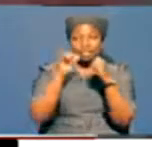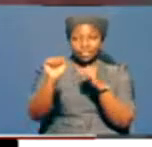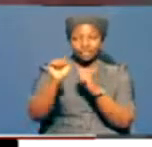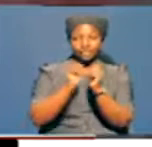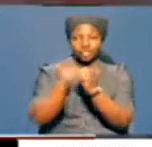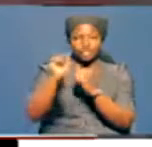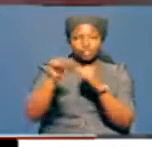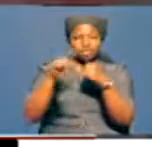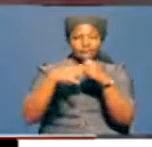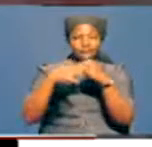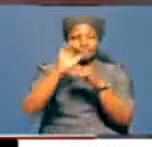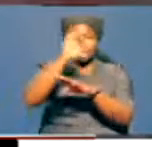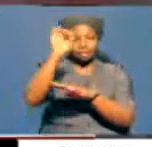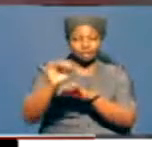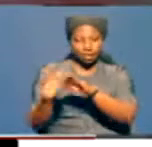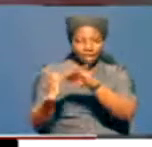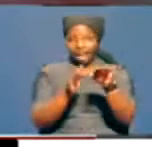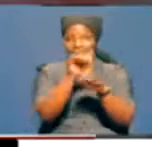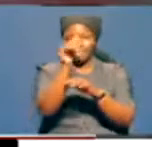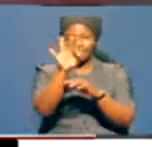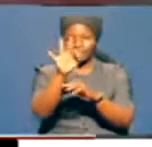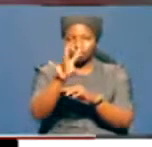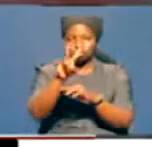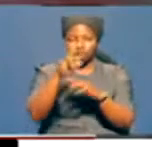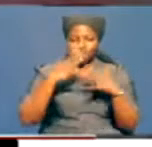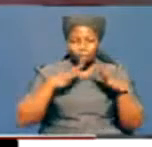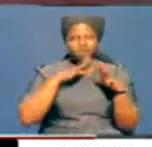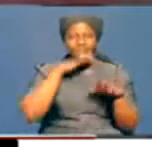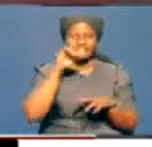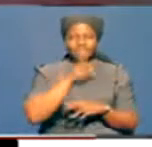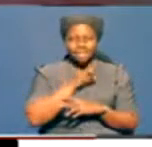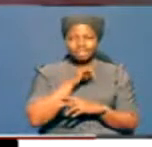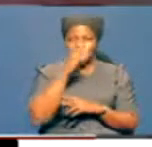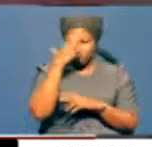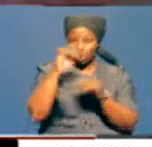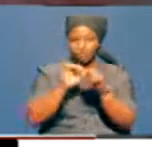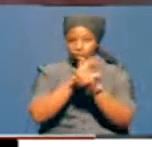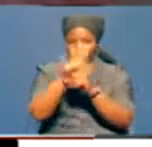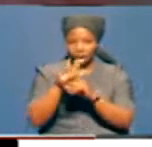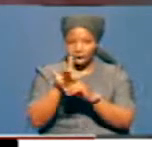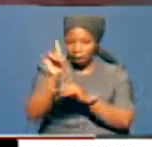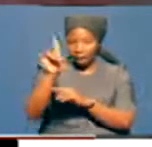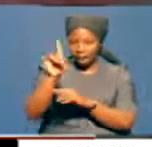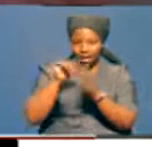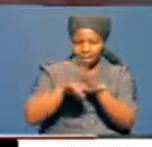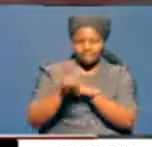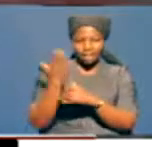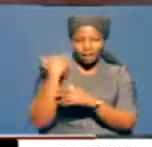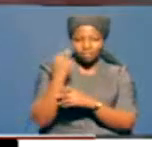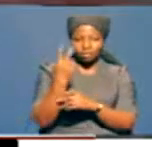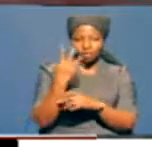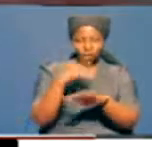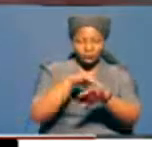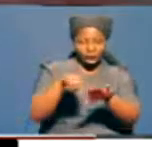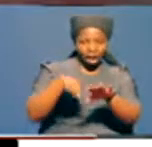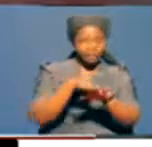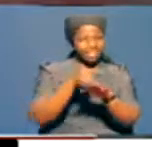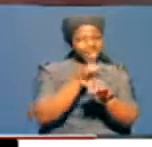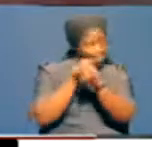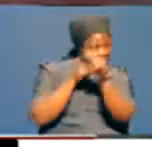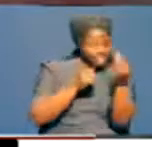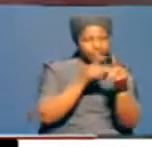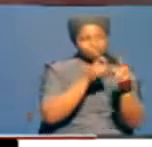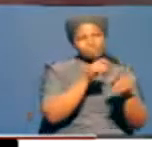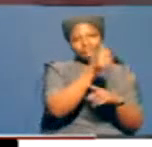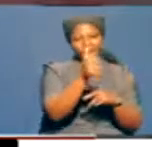wengine 32 wamefariki kutokana na ugonjwa wa COVID-19 mmoja katika muda wa saa 24 zilizopita, na wengine kutoka idadi